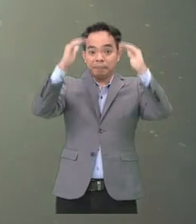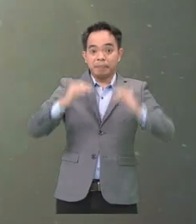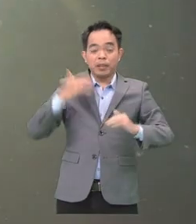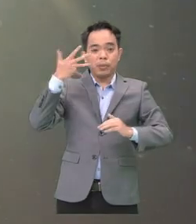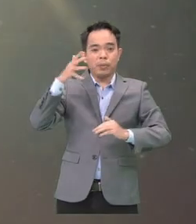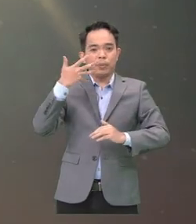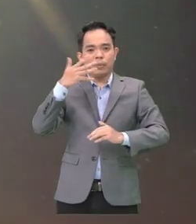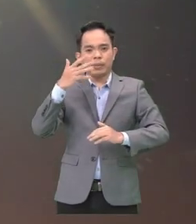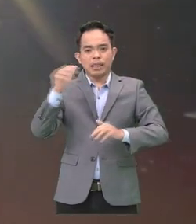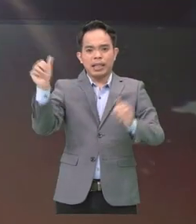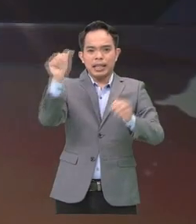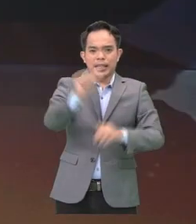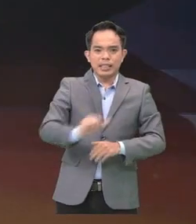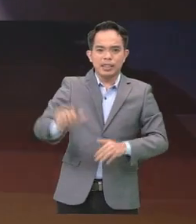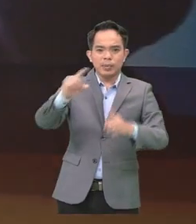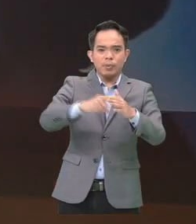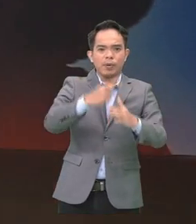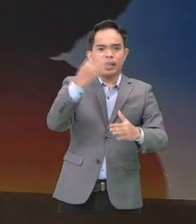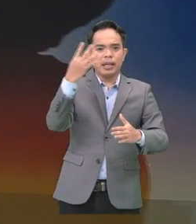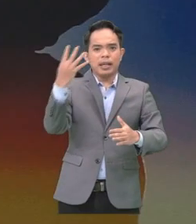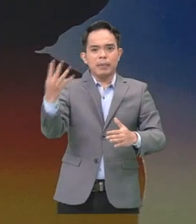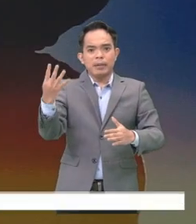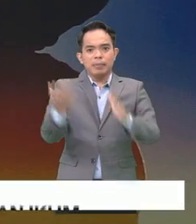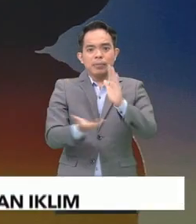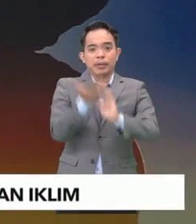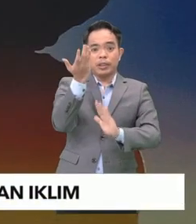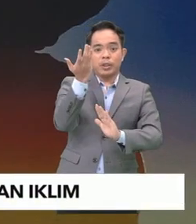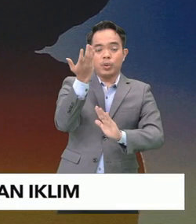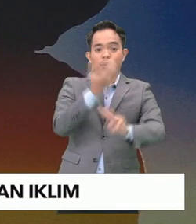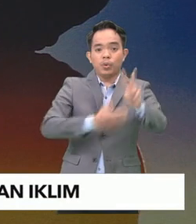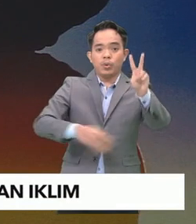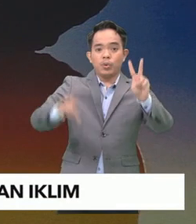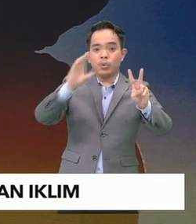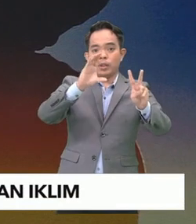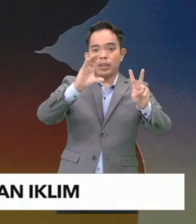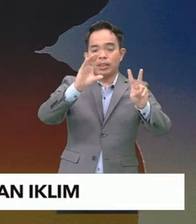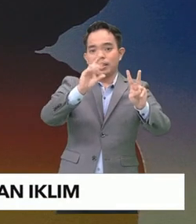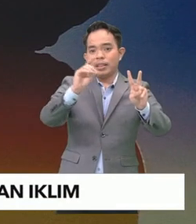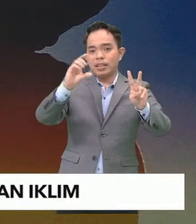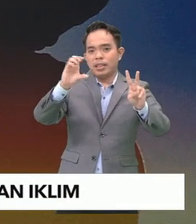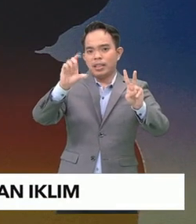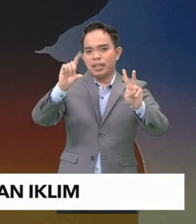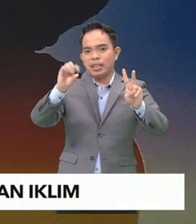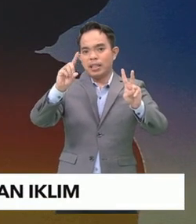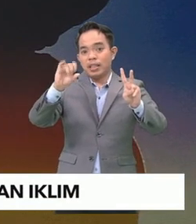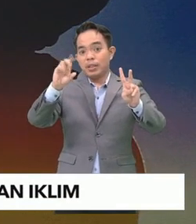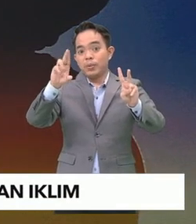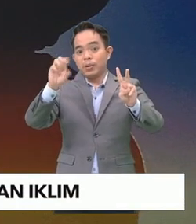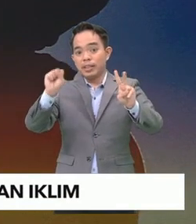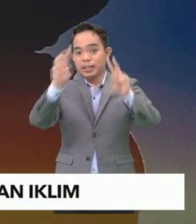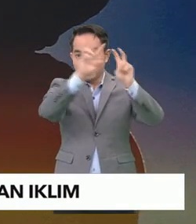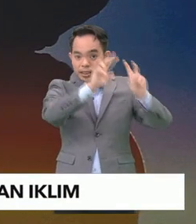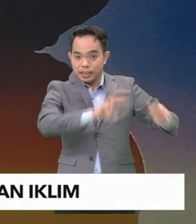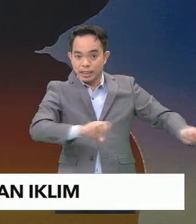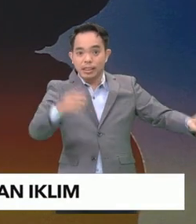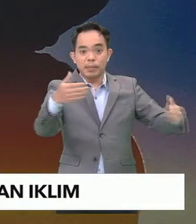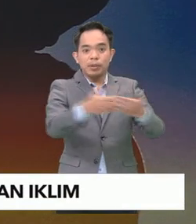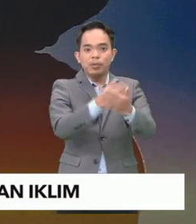melanda Asia pada lalu meningkat sekurang-kurangnya dua darja Celcius dan Kajian terbaru menunjukkan